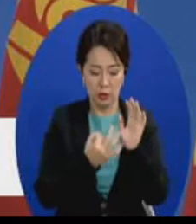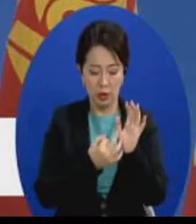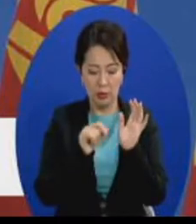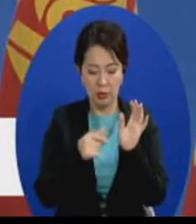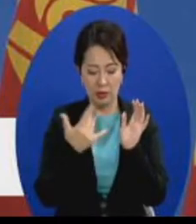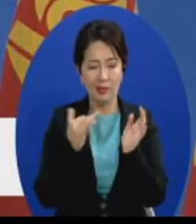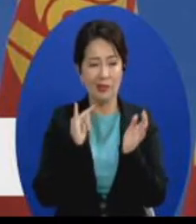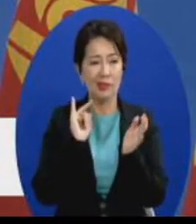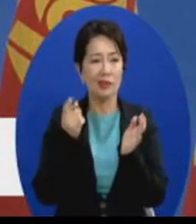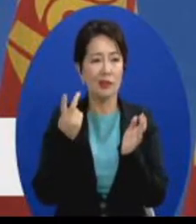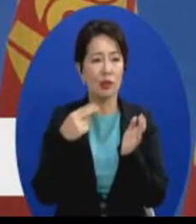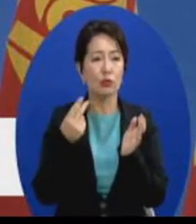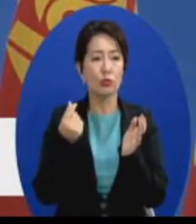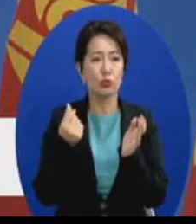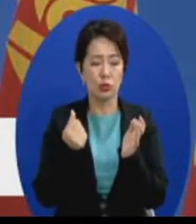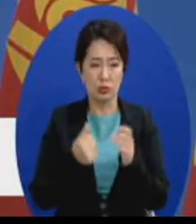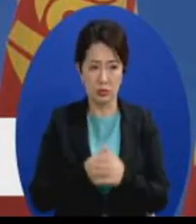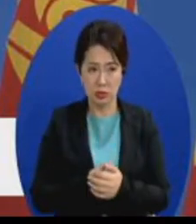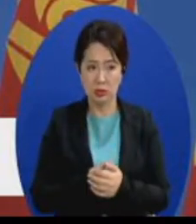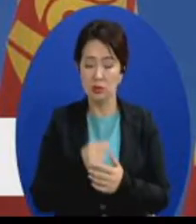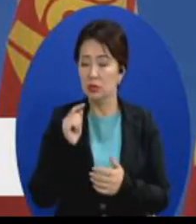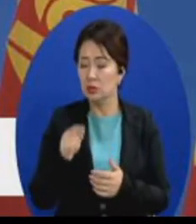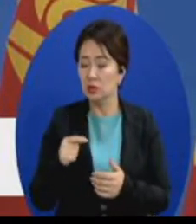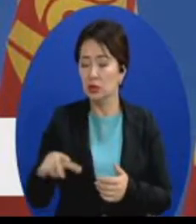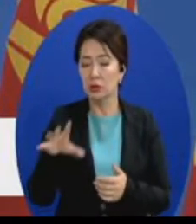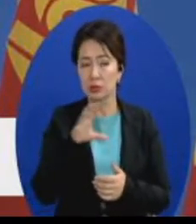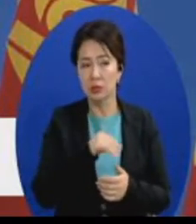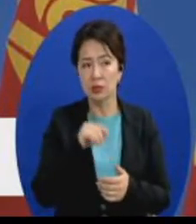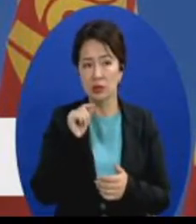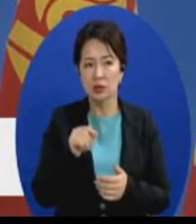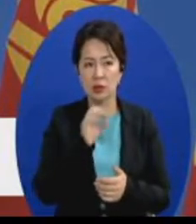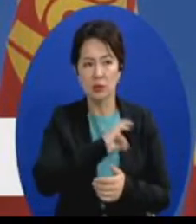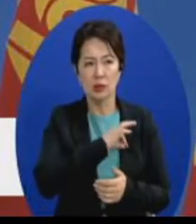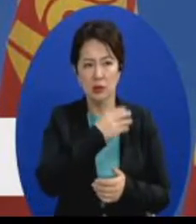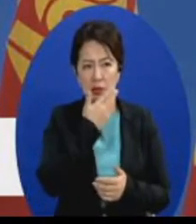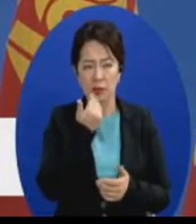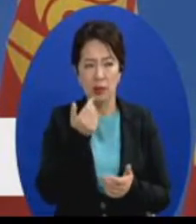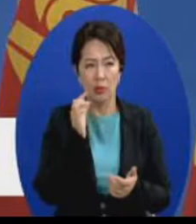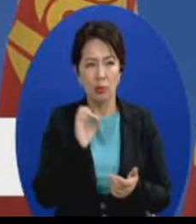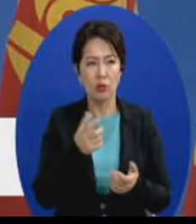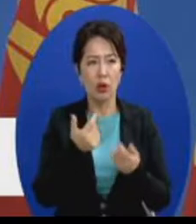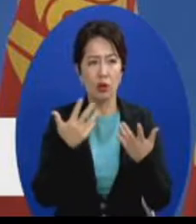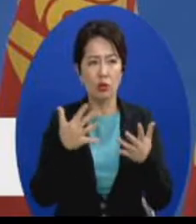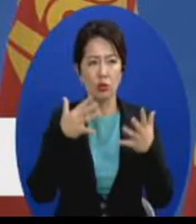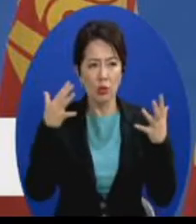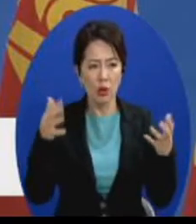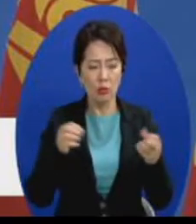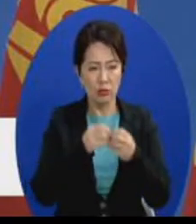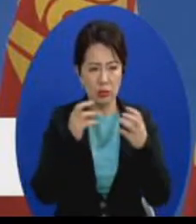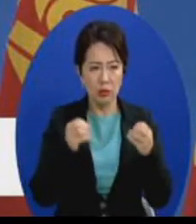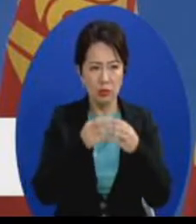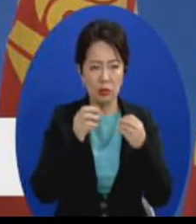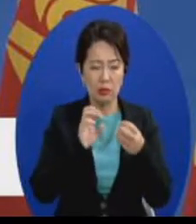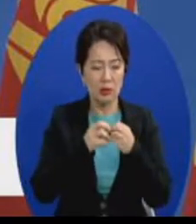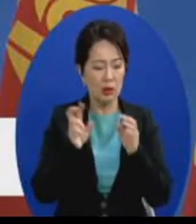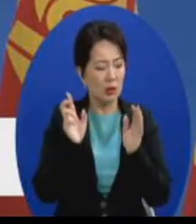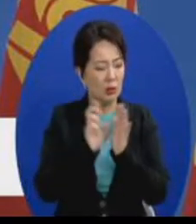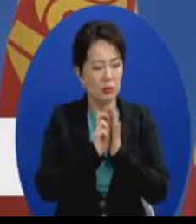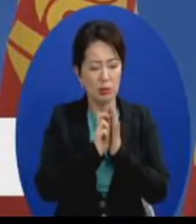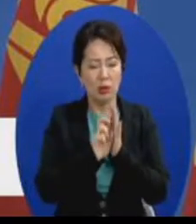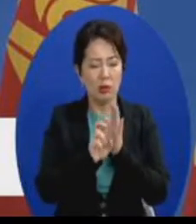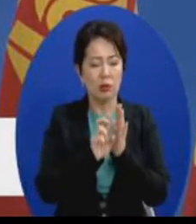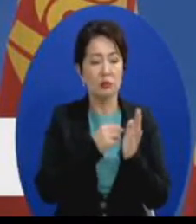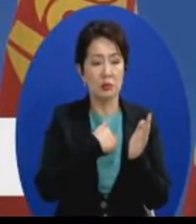8.5 их найр төлөв гэдэг бол хэрэв бид нар ийм өршөл байхгүй байсан бол олон томоохон бүтээн байгуулалтыг хийж хэрэгжүүл боломж нөхцөл